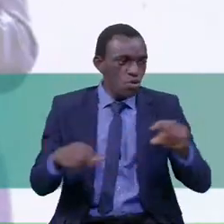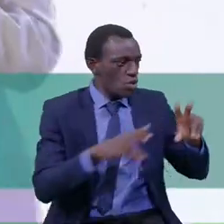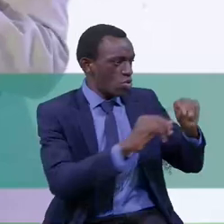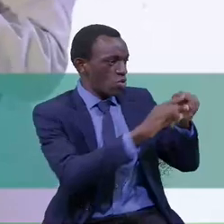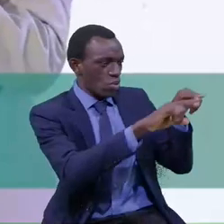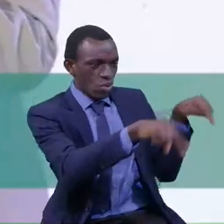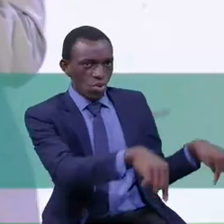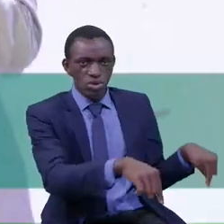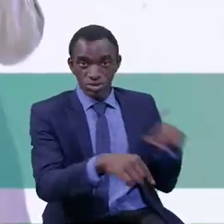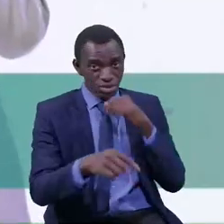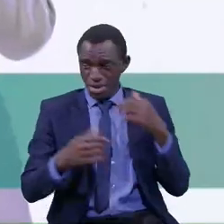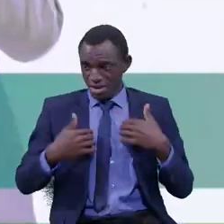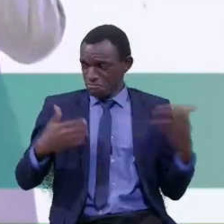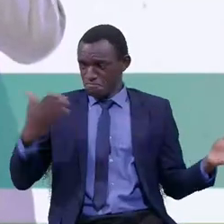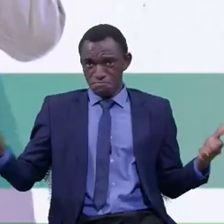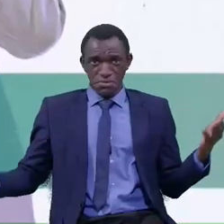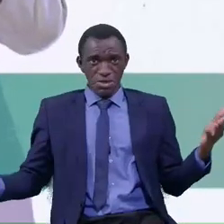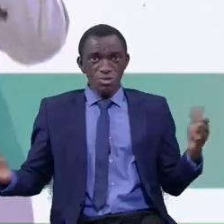de but,